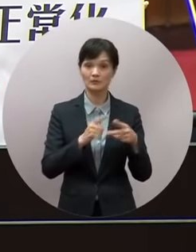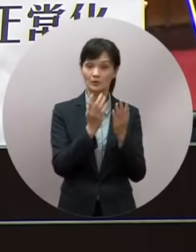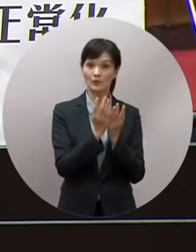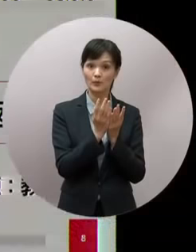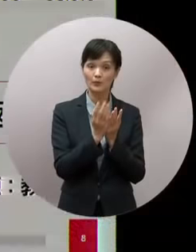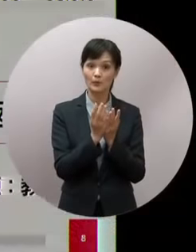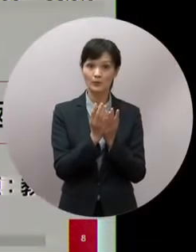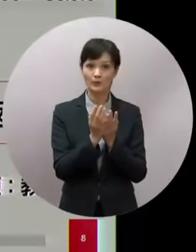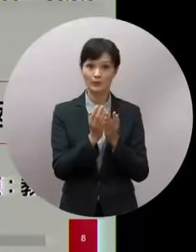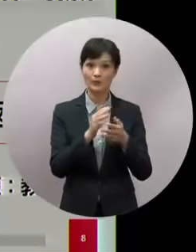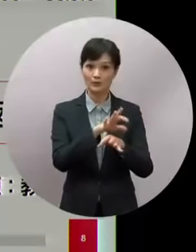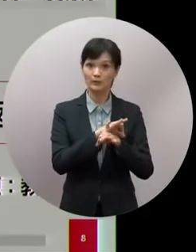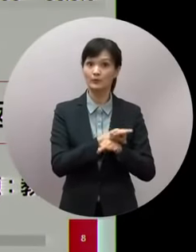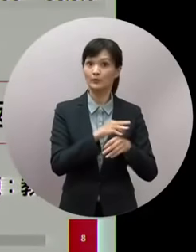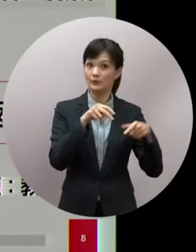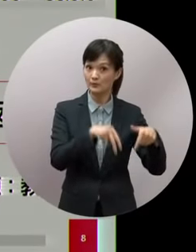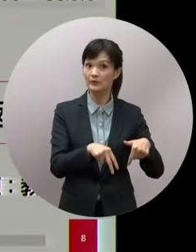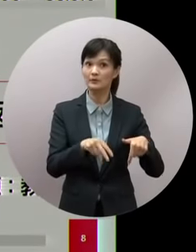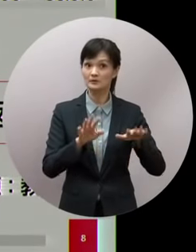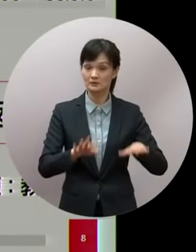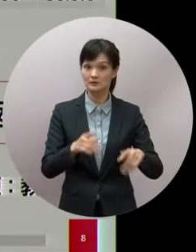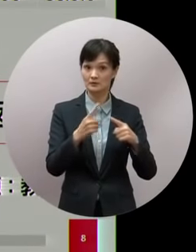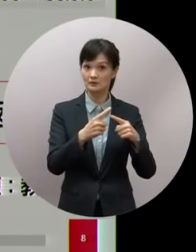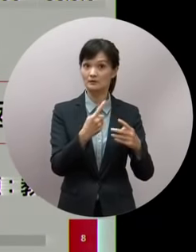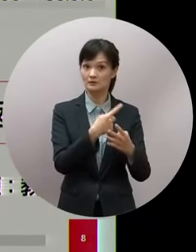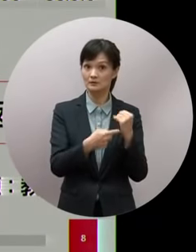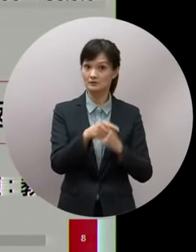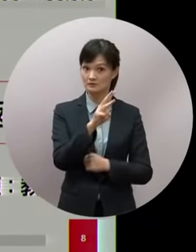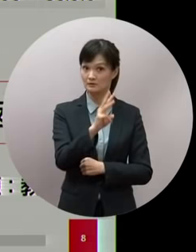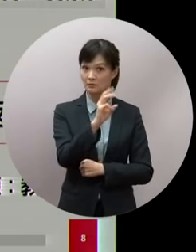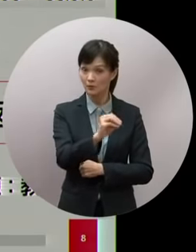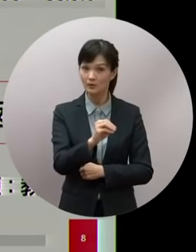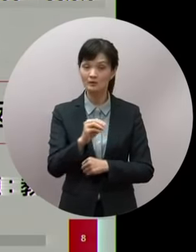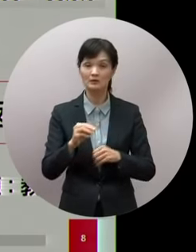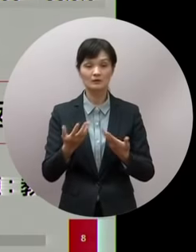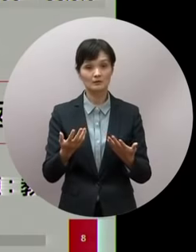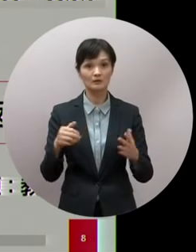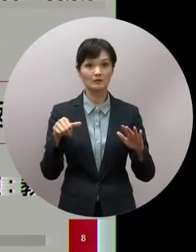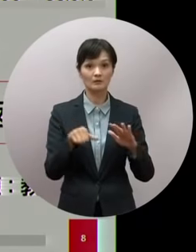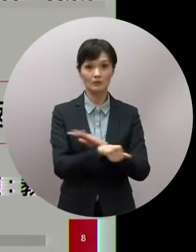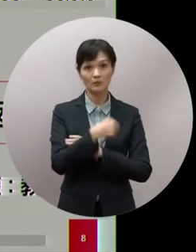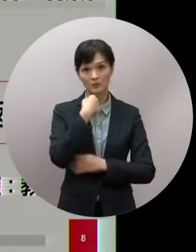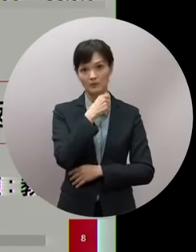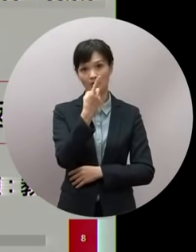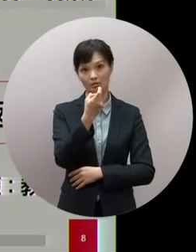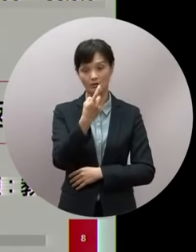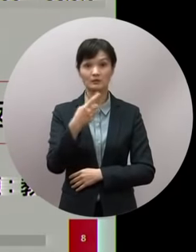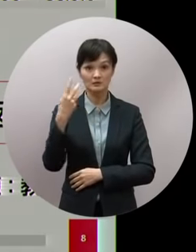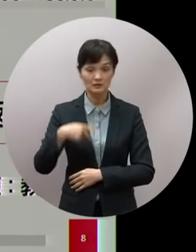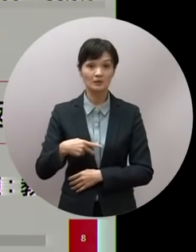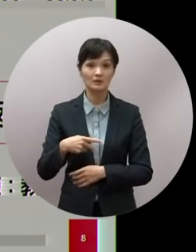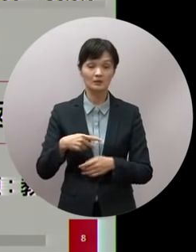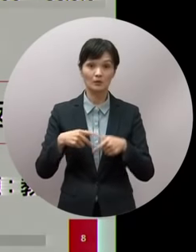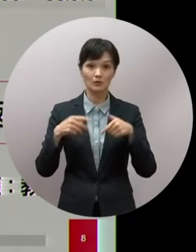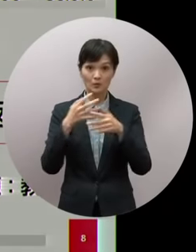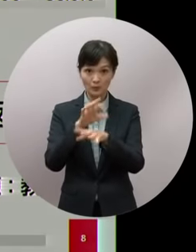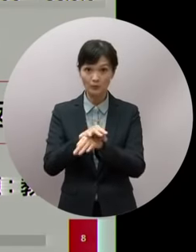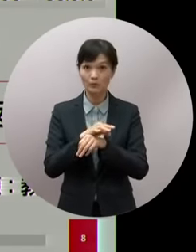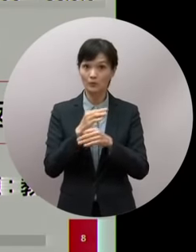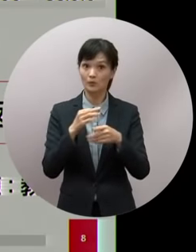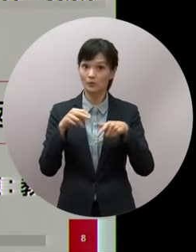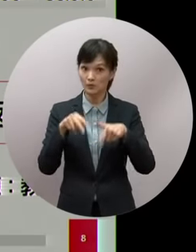位生，学位生有30000多，现在有效归不得，非学位生更有